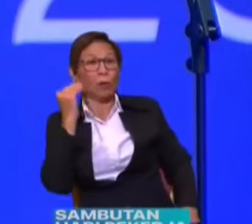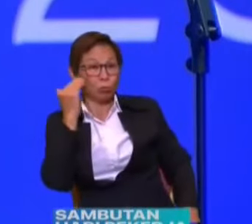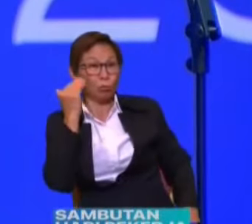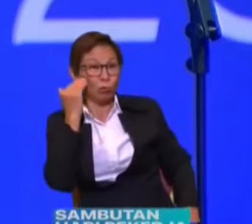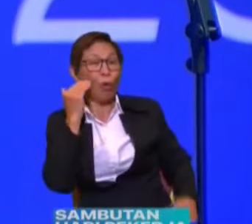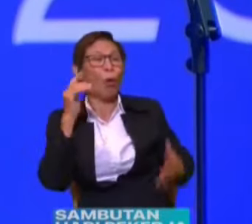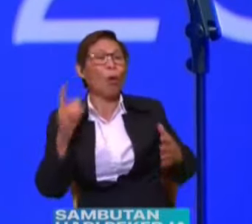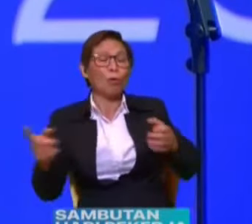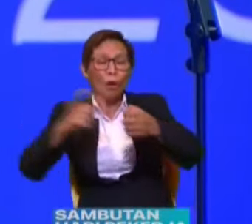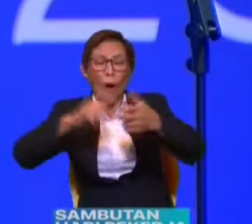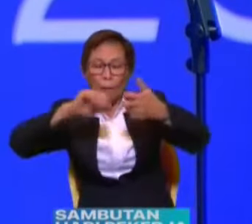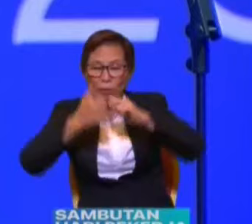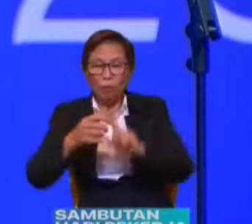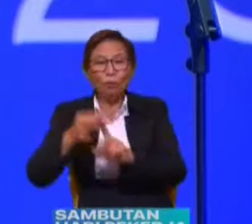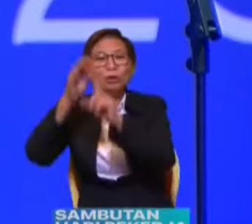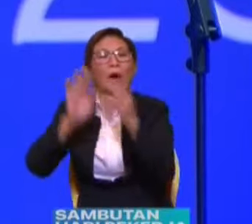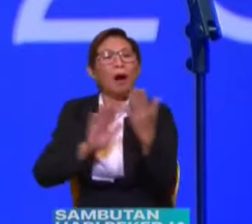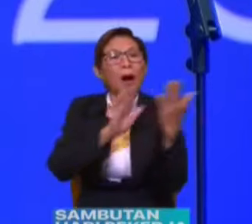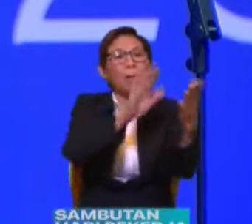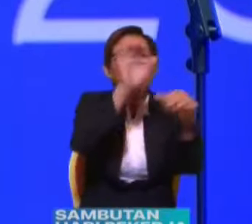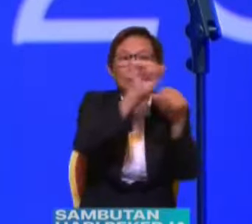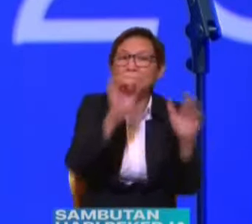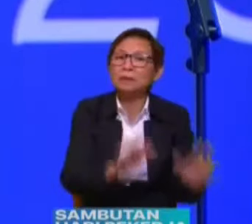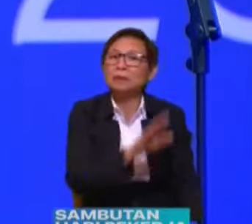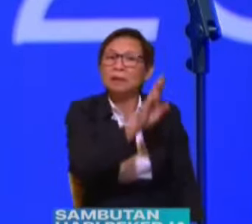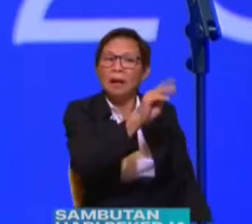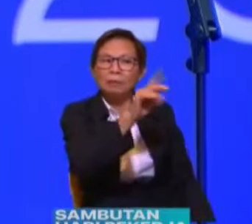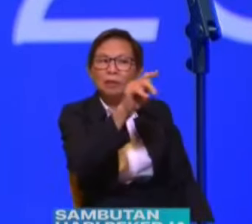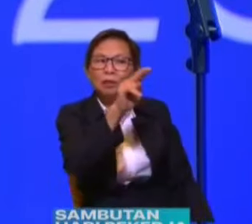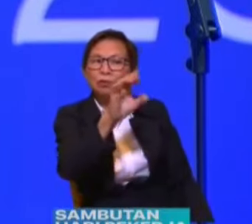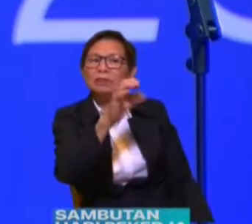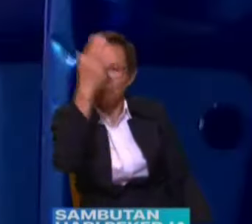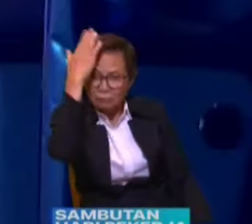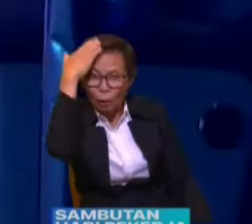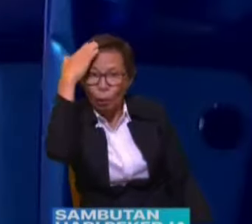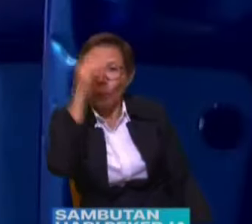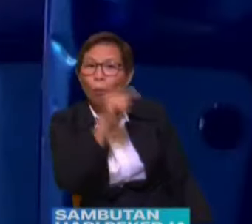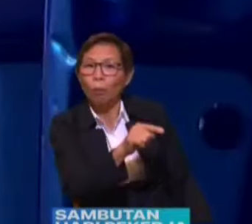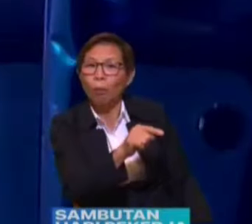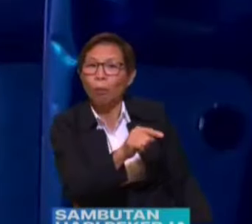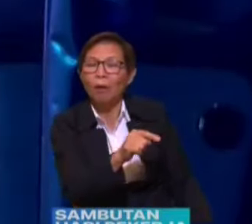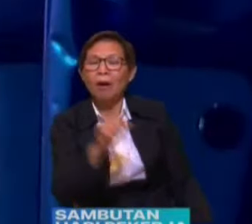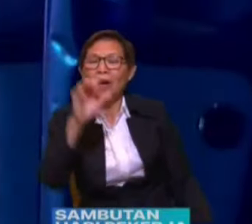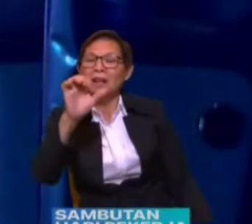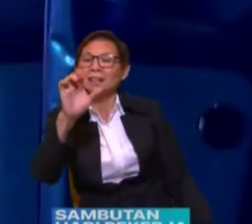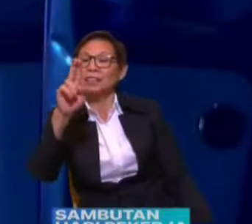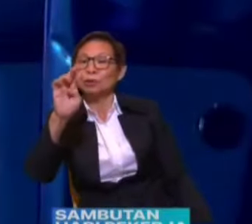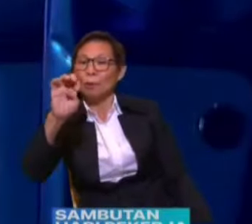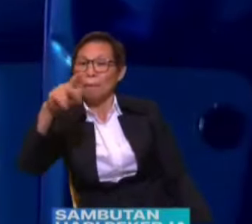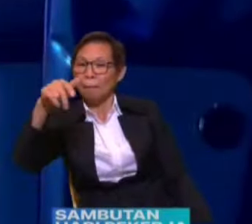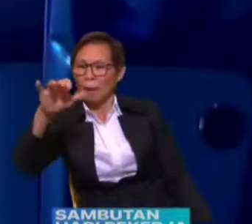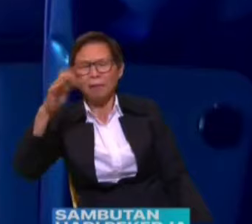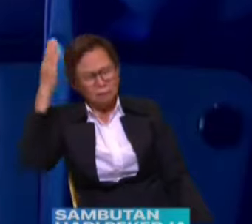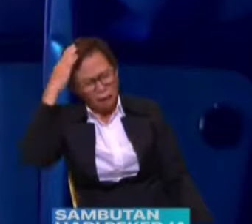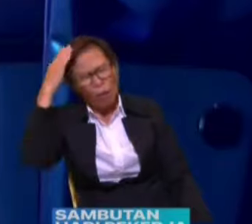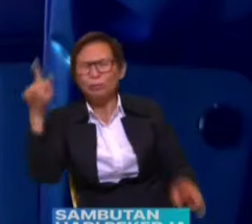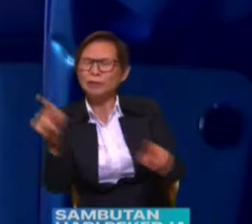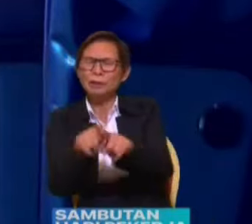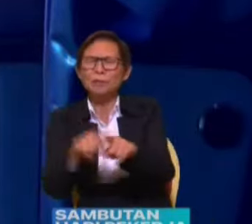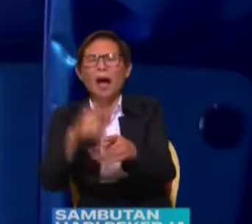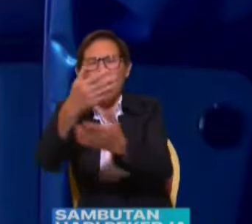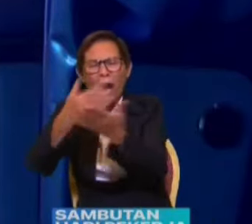masalah-masalah khusus yang dihadapi oleh pekerja di semua peringkat. Bila QPEX pun begitu juga. Kena sebahagian dalam